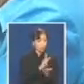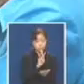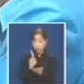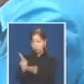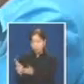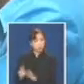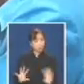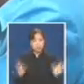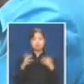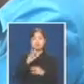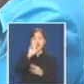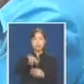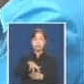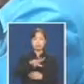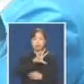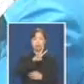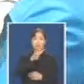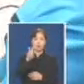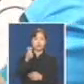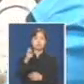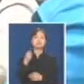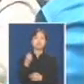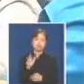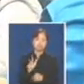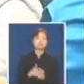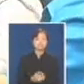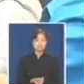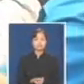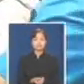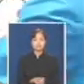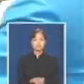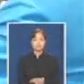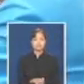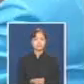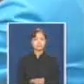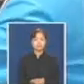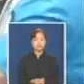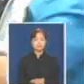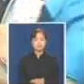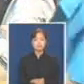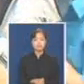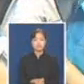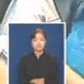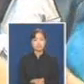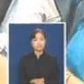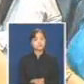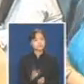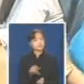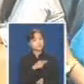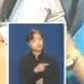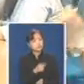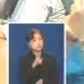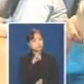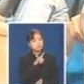กือบ ค่ะคราวนี้ถามทางท่านรองผู้จัดการกยศ.ด้วยนะคะว่าเมื่อสักครู่นี้ท่านนายกพูดแล้วให้แนวนโยบายว่าการที่เด็กจะ